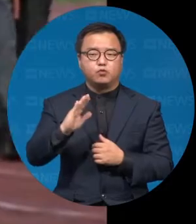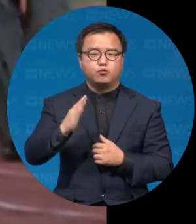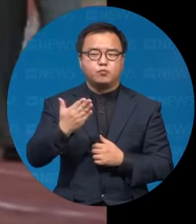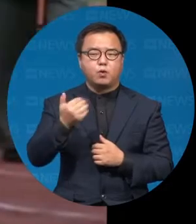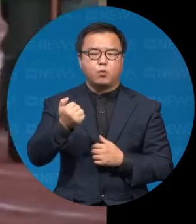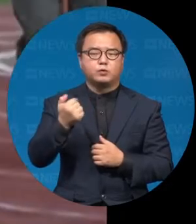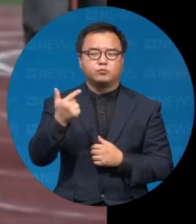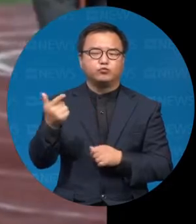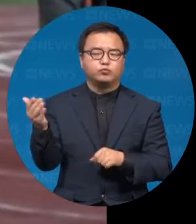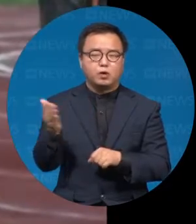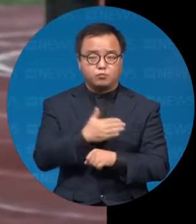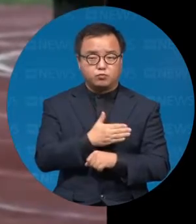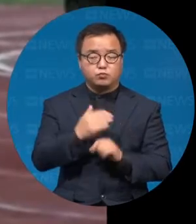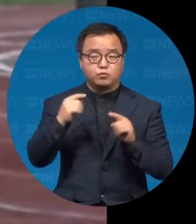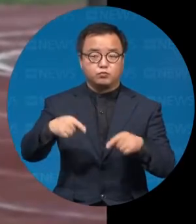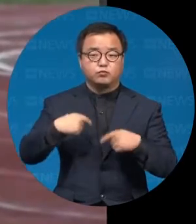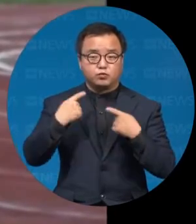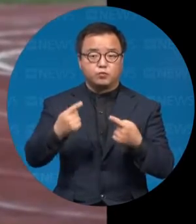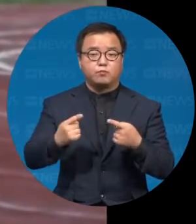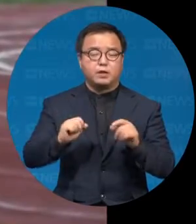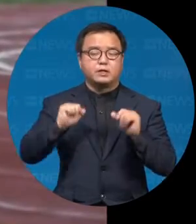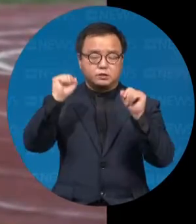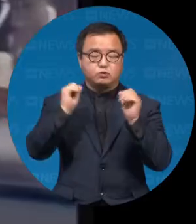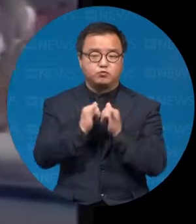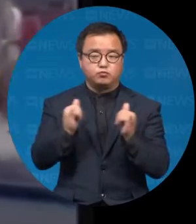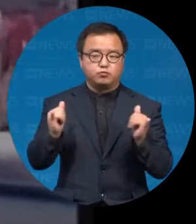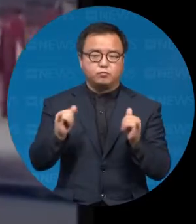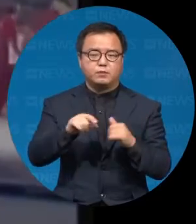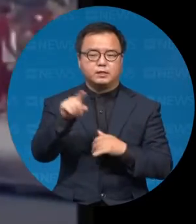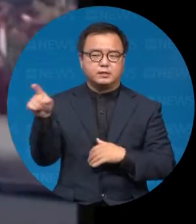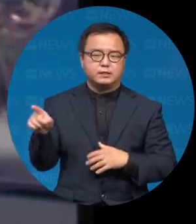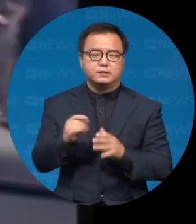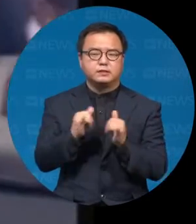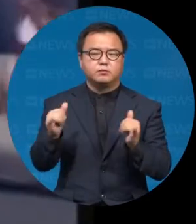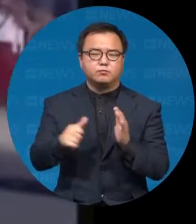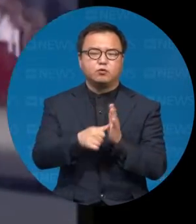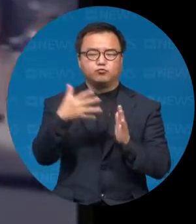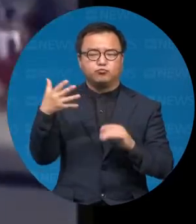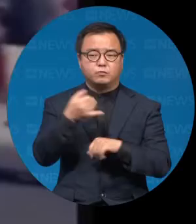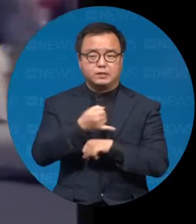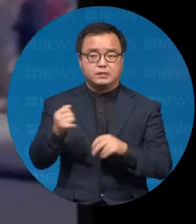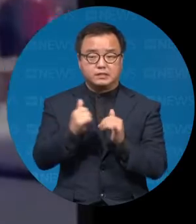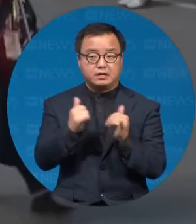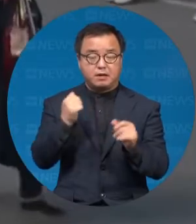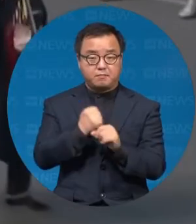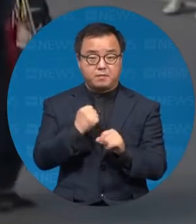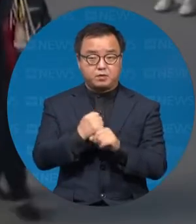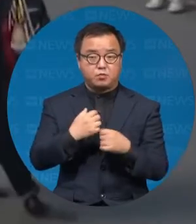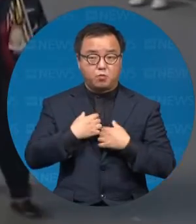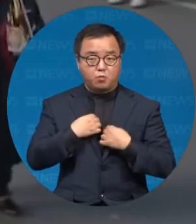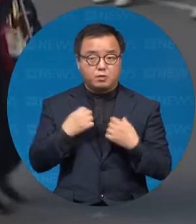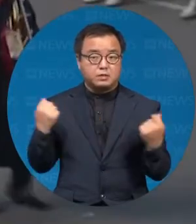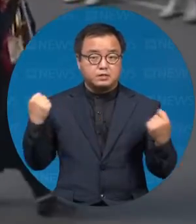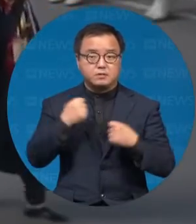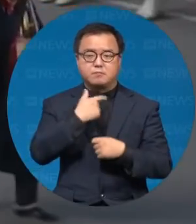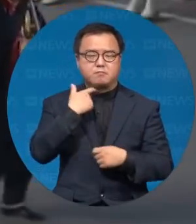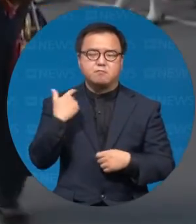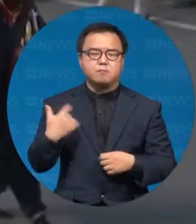1956년부터 올림픽에 출전해온 라이베리아 선수들. 그들은 유명 디자이너가 제작한 유니폼을 입어본 적이